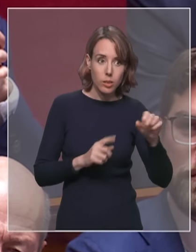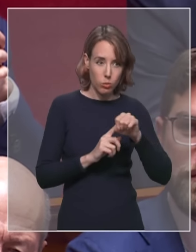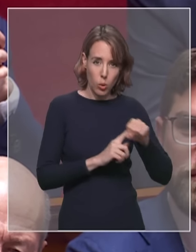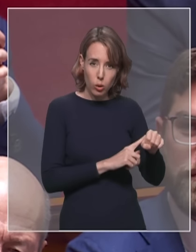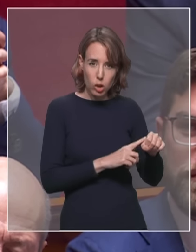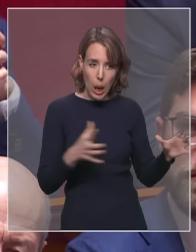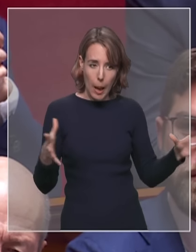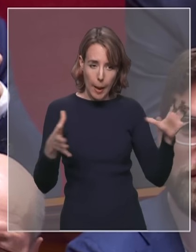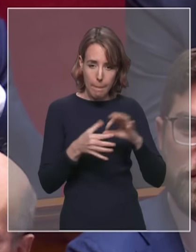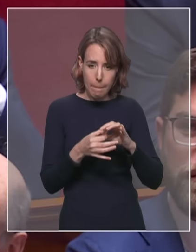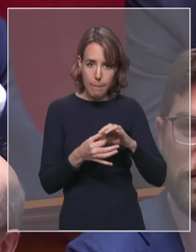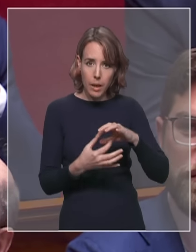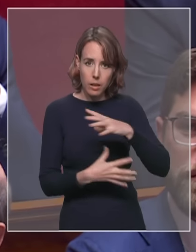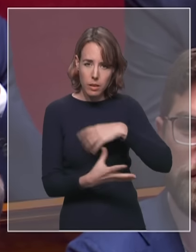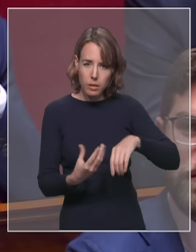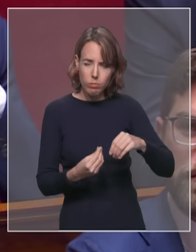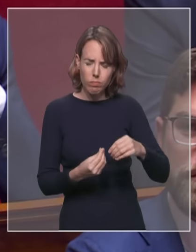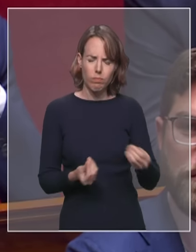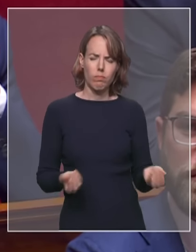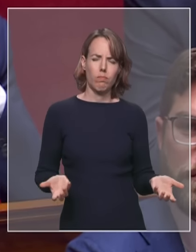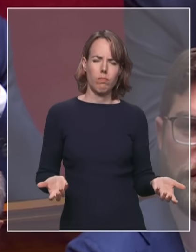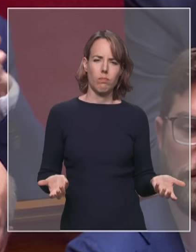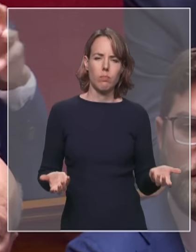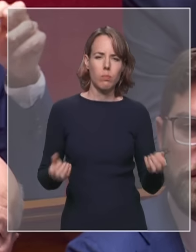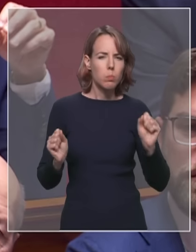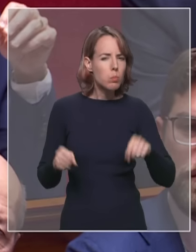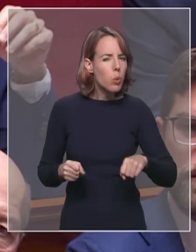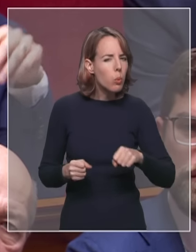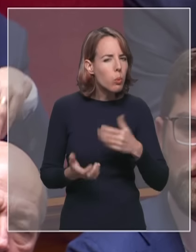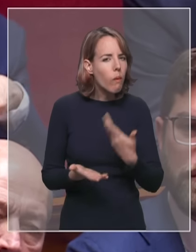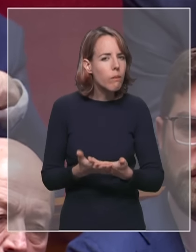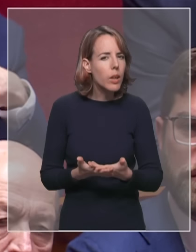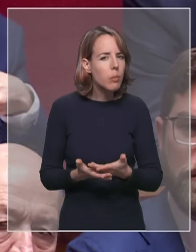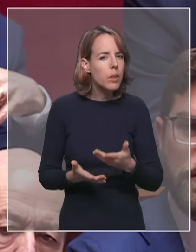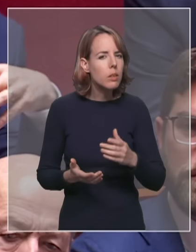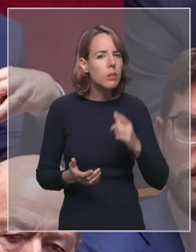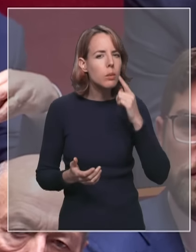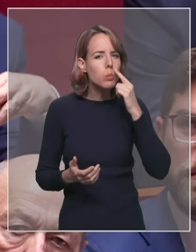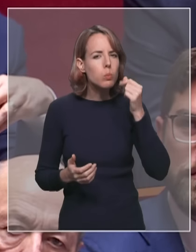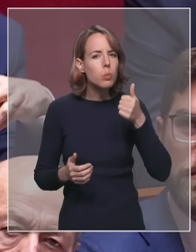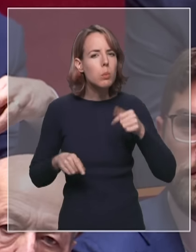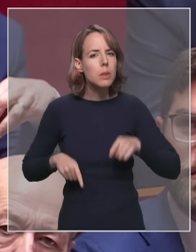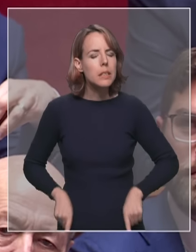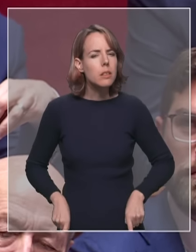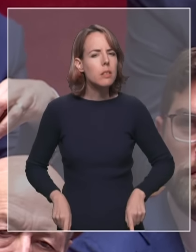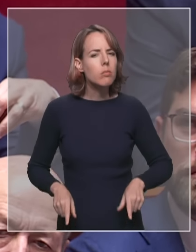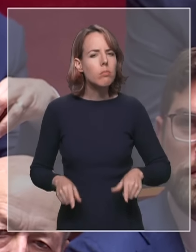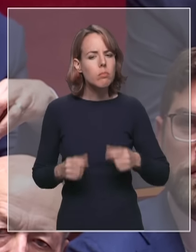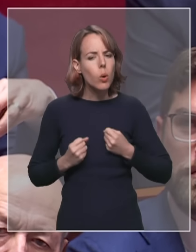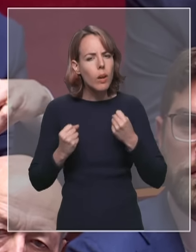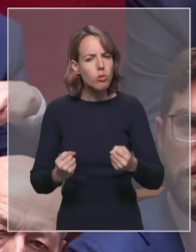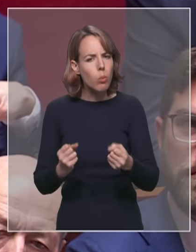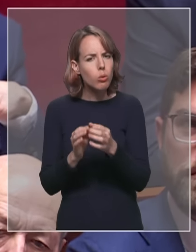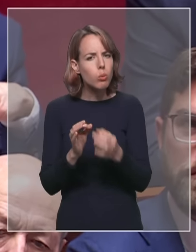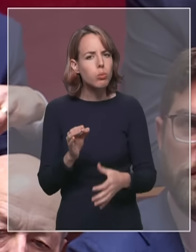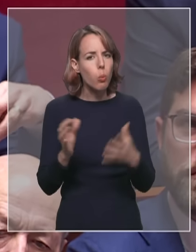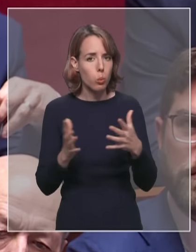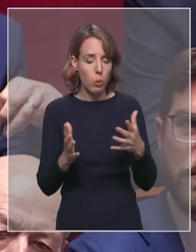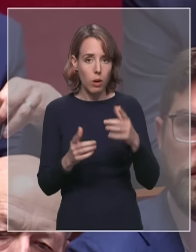à l'Assemblée nationale, pouvez-vous nous confirmer, Monsieur le Premier ministre, votre engagement et les solutions que vous allez retenir pour